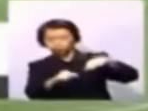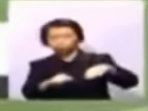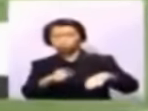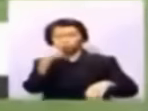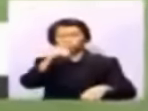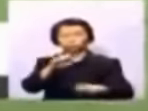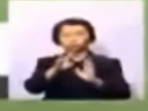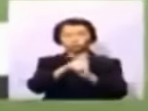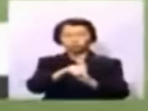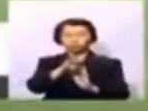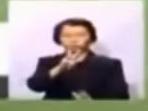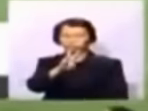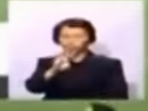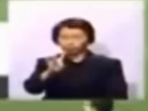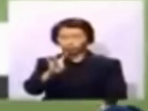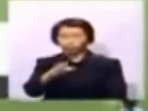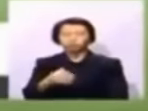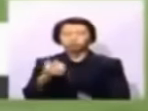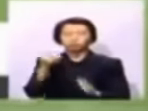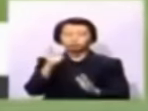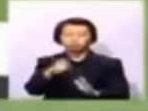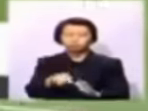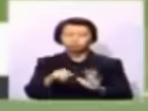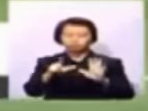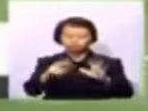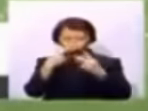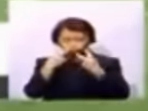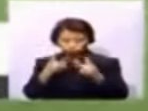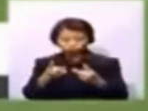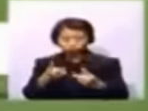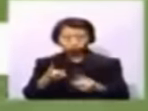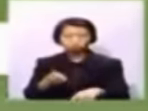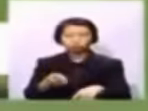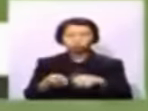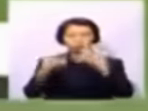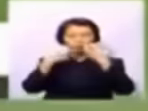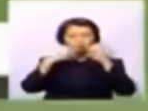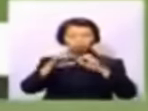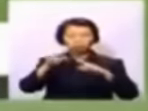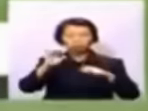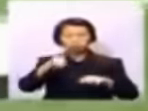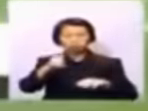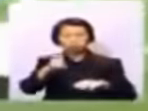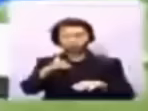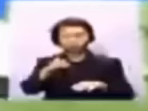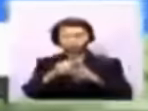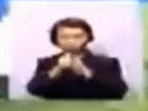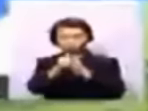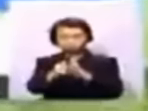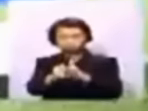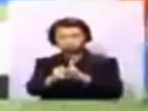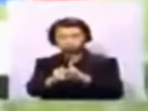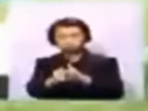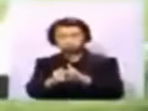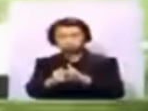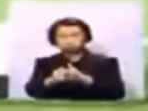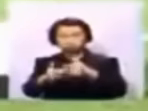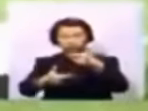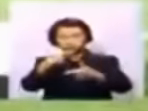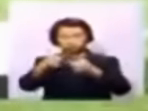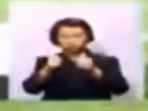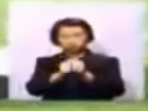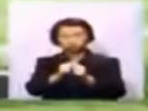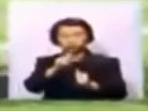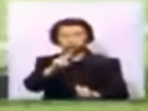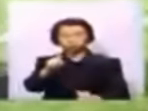minit ke-68. Kemenangan ke-7 tersebut menyaksikan skuad Harimau Selatan terus memimpin kedudukan carta liga dengan